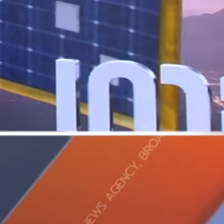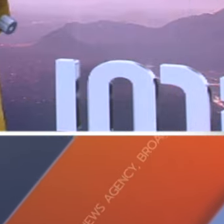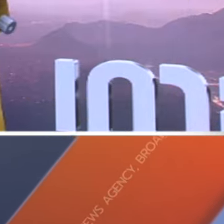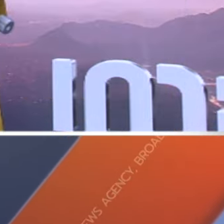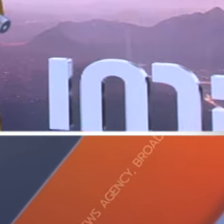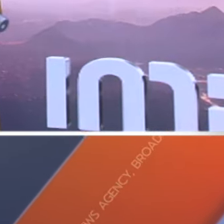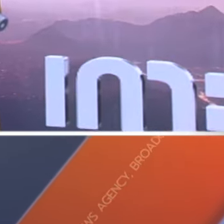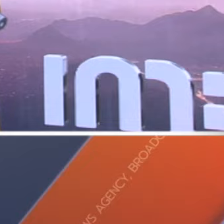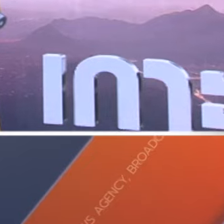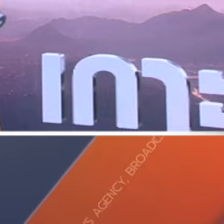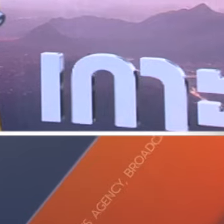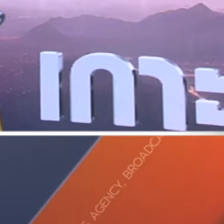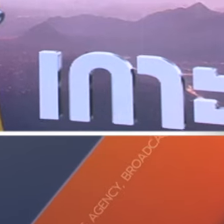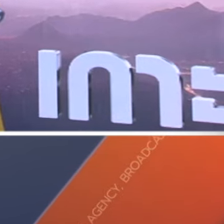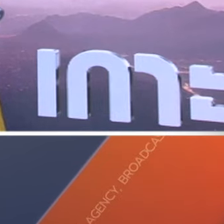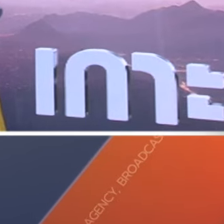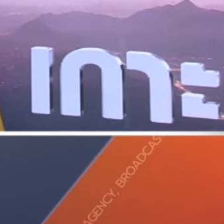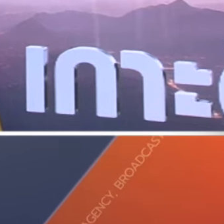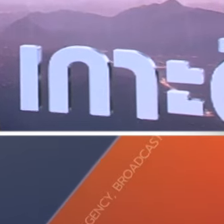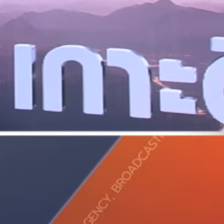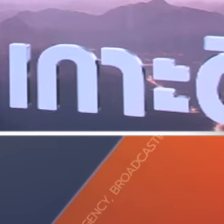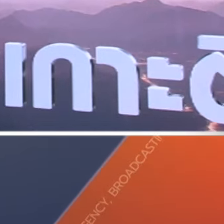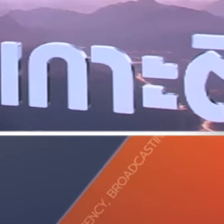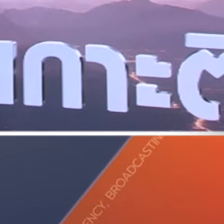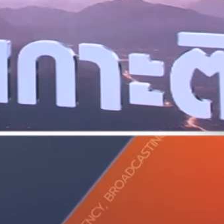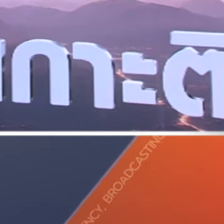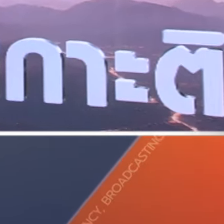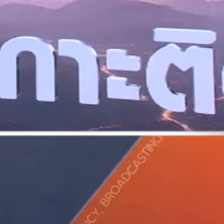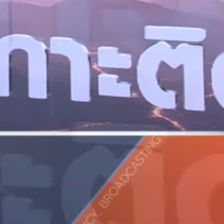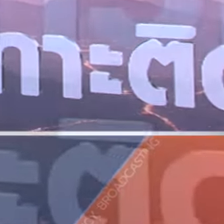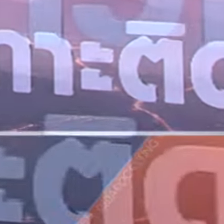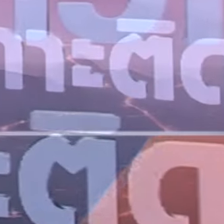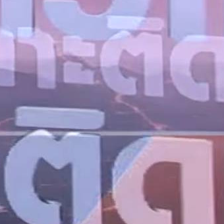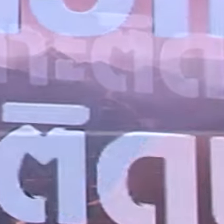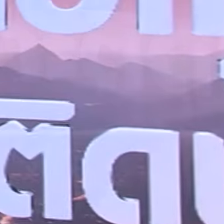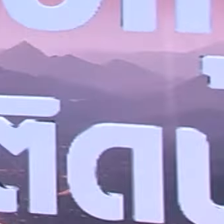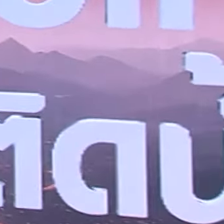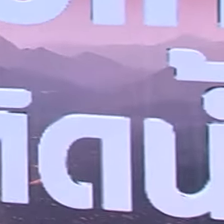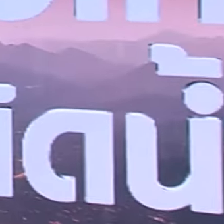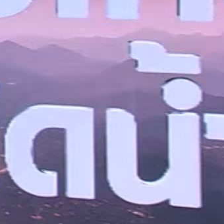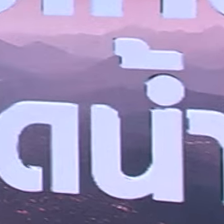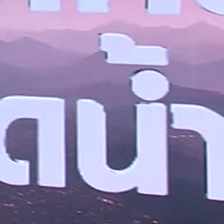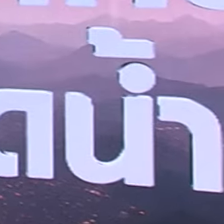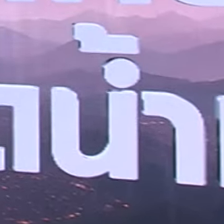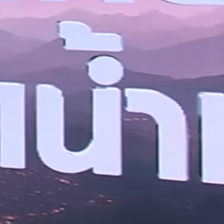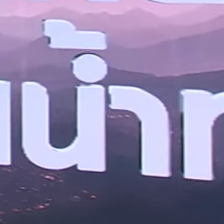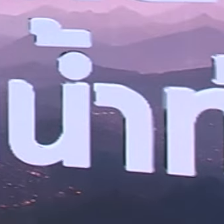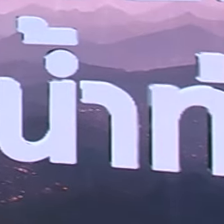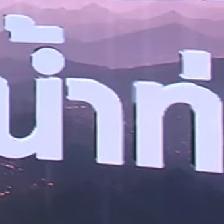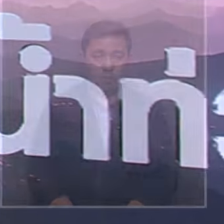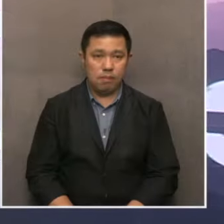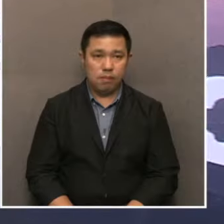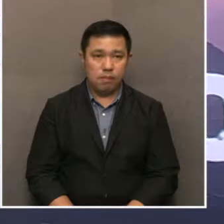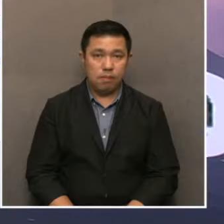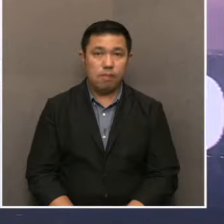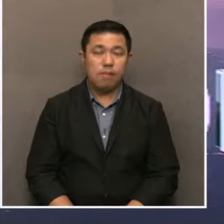คุณผู้ชมเองเนี่ยถ้าอยากเข้าถึงภาพเหล่านี้ก็สามารถเข้าไปที่เว็บไซต์ของiddaได้นะครับวันนี้รายการทนิวสข่าวเที่ยงของเรานี้ก็พาคุณผู้ชมมาติด